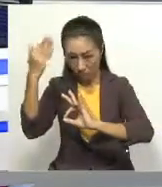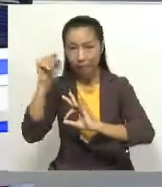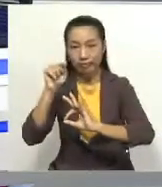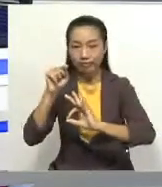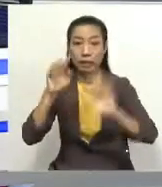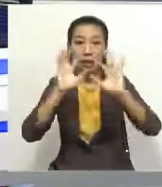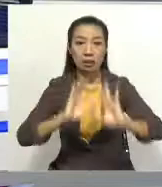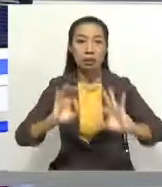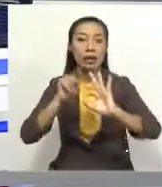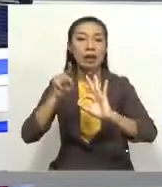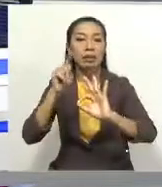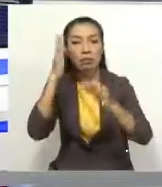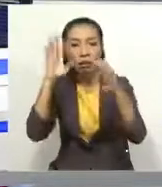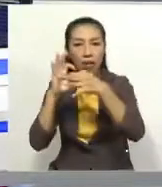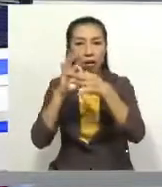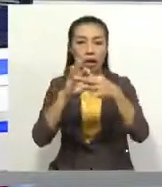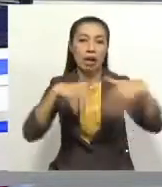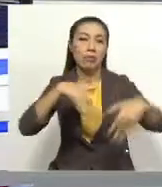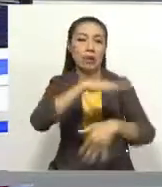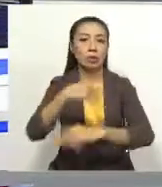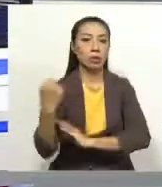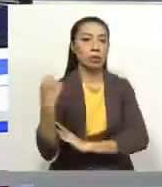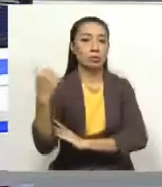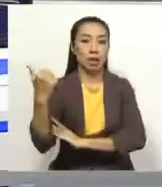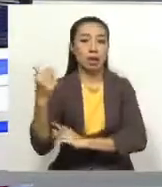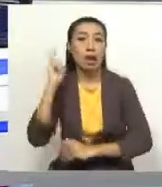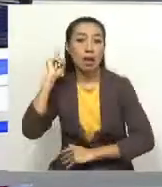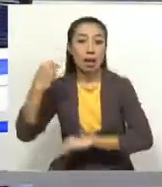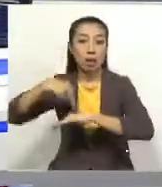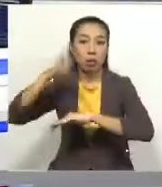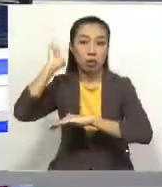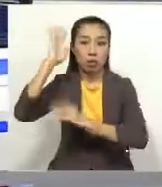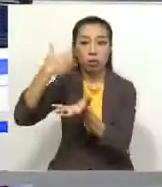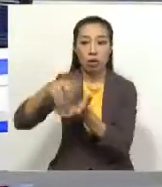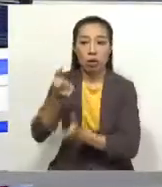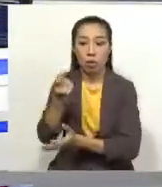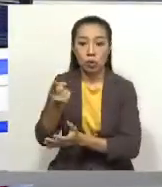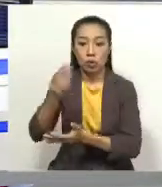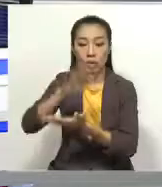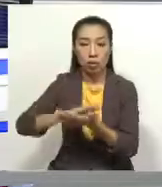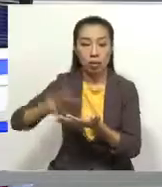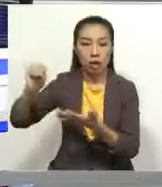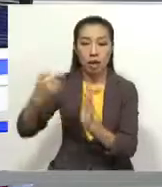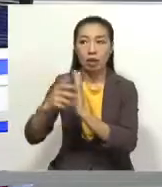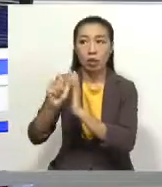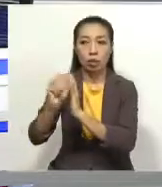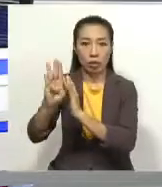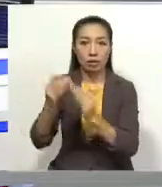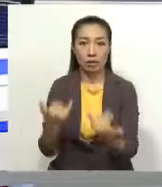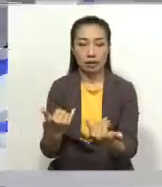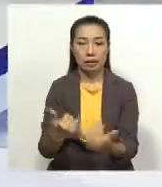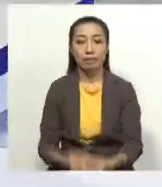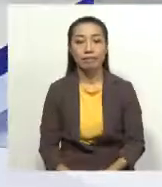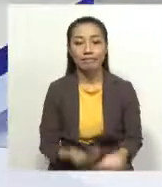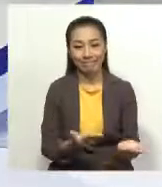เป็นอันนี้แน่นอนนะคะเพื่อจะสร้างความเข้มแข็งให้กับพื้นที่คุณสรดาเข็มเจริญรายงานสดจากมหาวิทยาลัยอุบลราชธานี